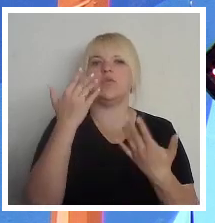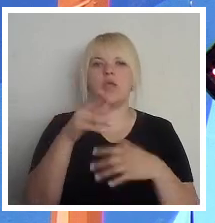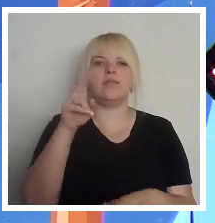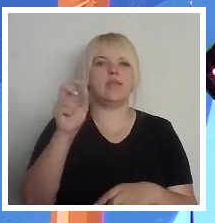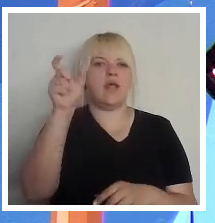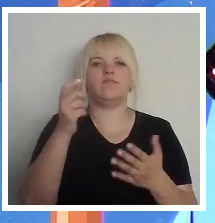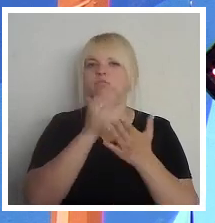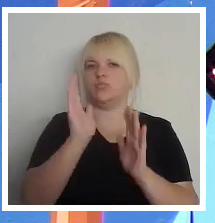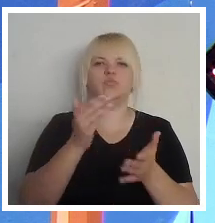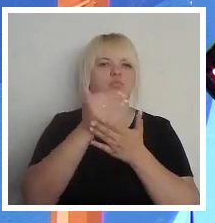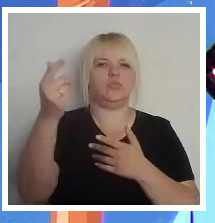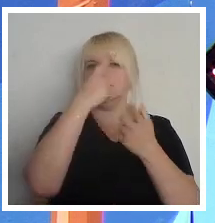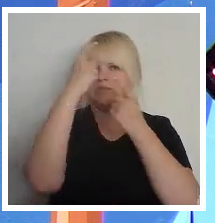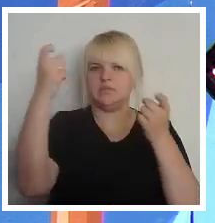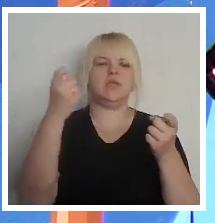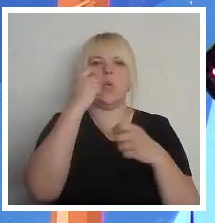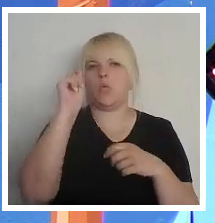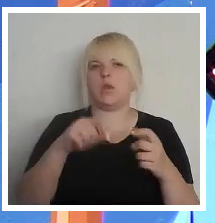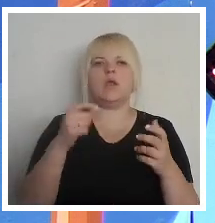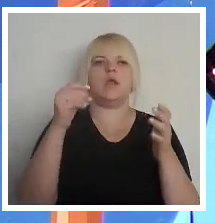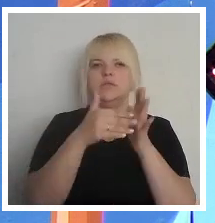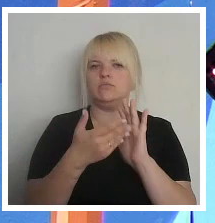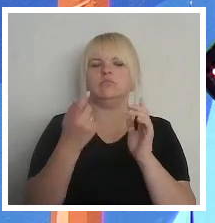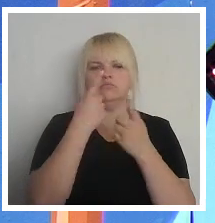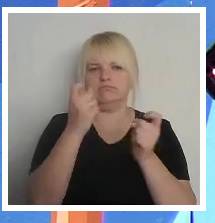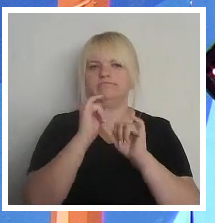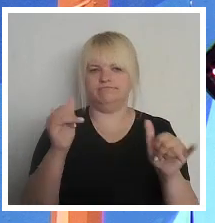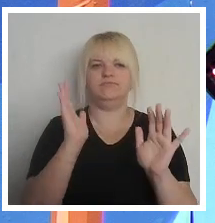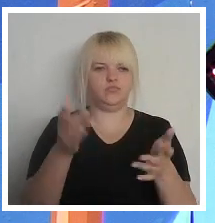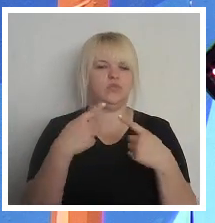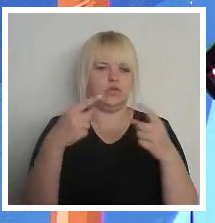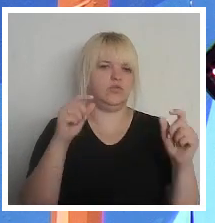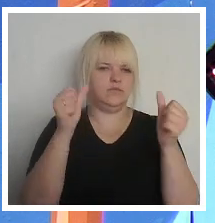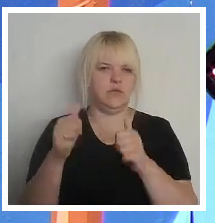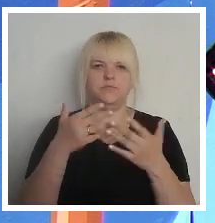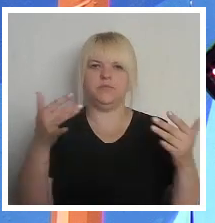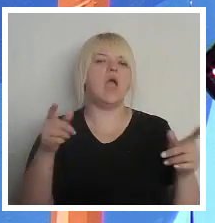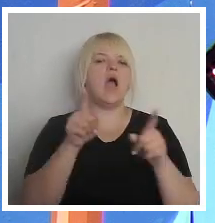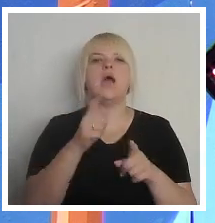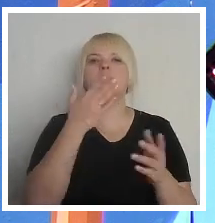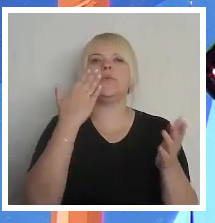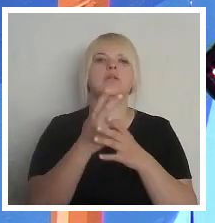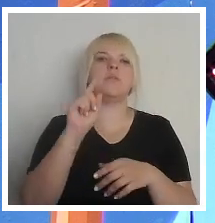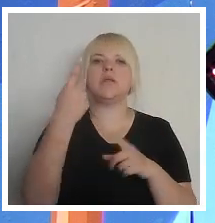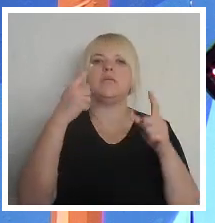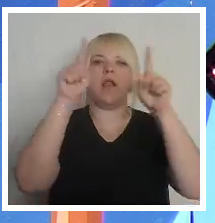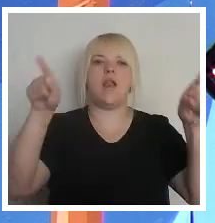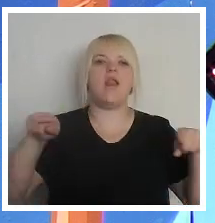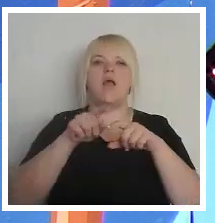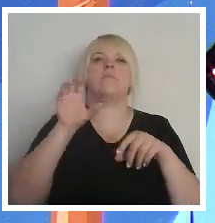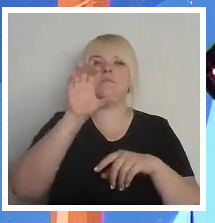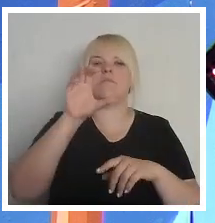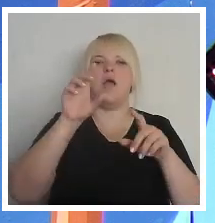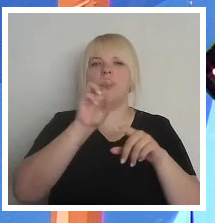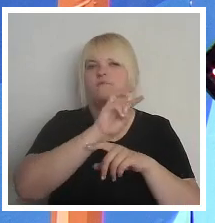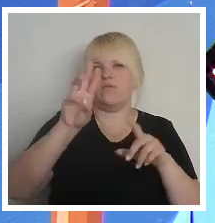vēstīt par notiekošu Ukrainā visus ēdos veidos. Vienlaikus mums ir jāspēj piedāvāt top pirmajā lapā portālā vai arī